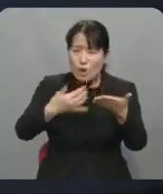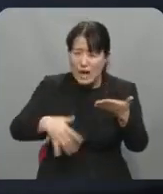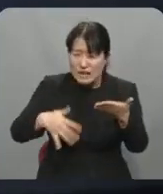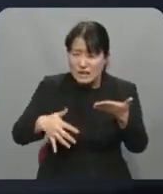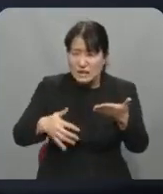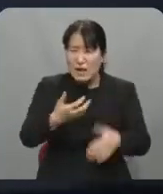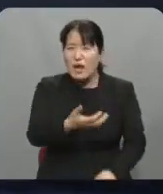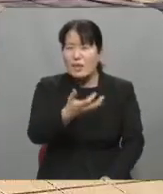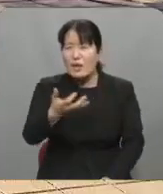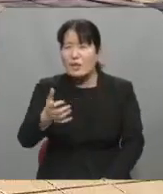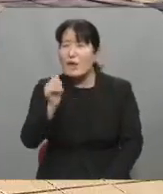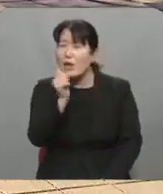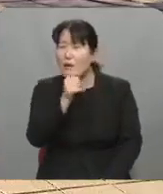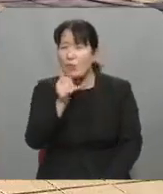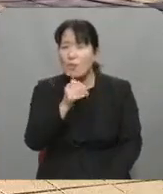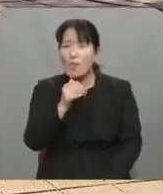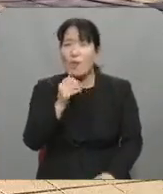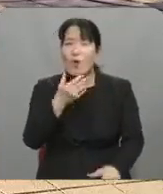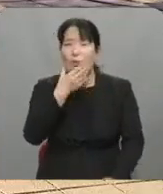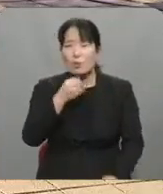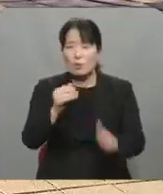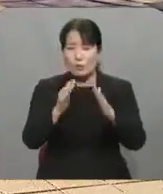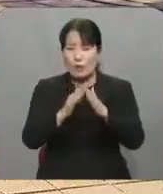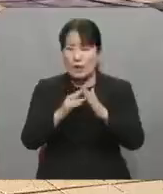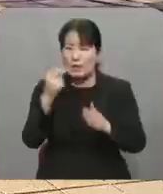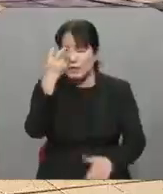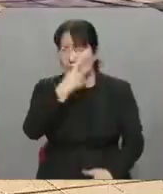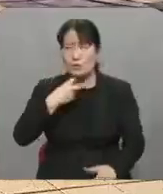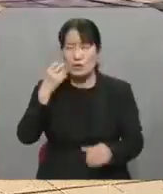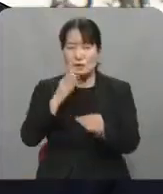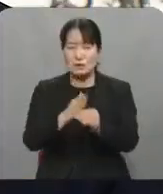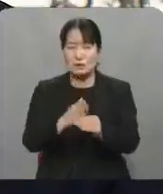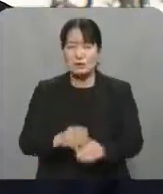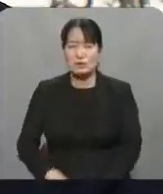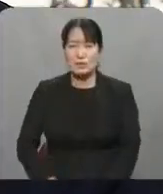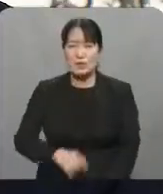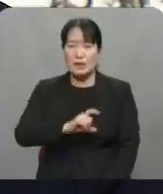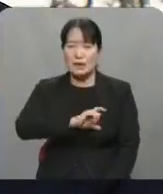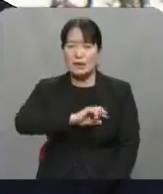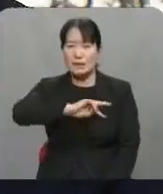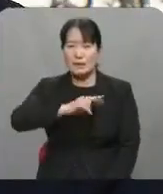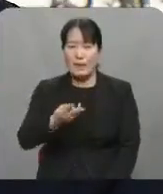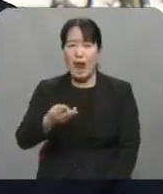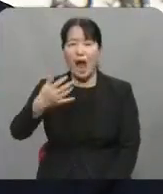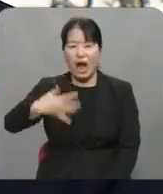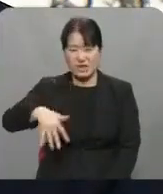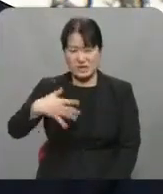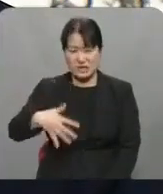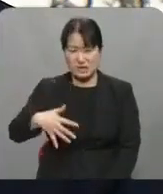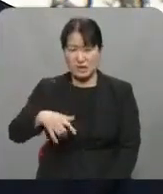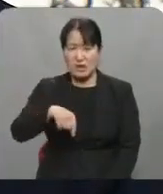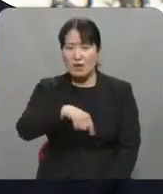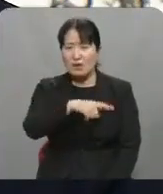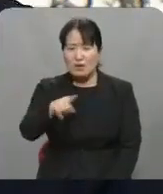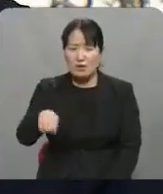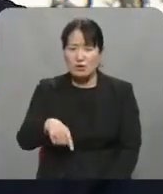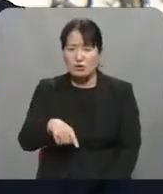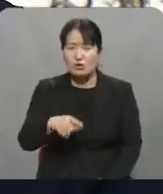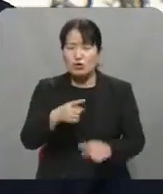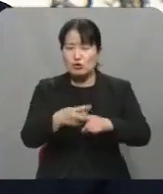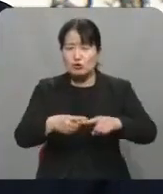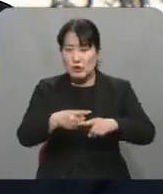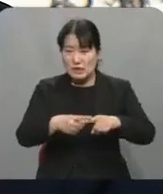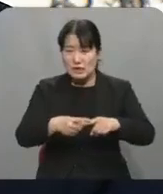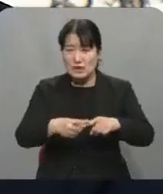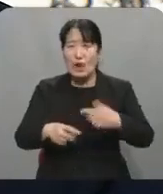일명 떴다방 단속도 강화 있음이라 명의이전 도 안되는 상태고 또 그것을 증거하는 또